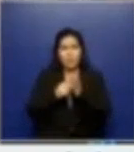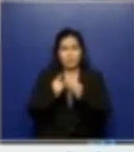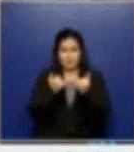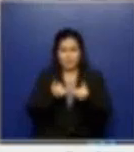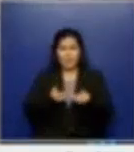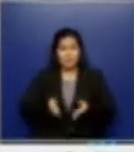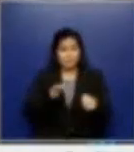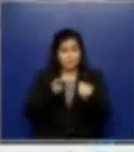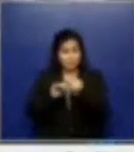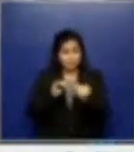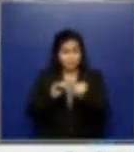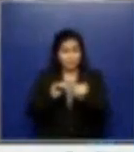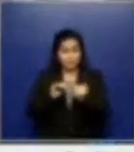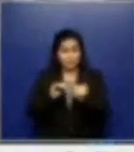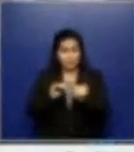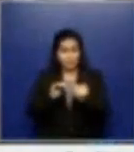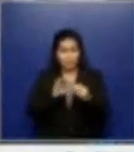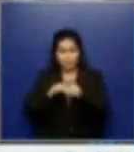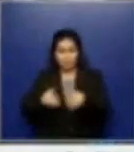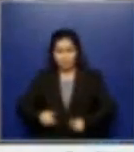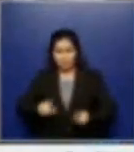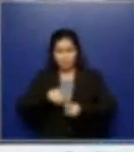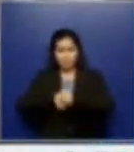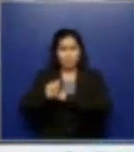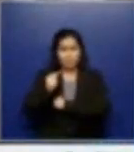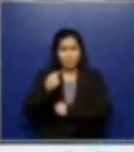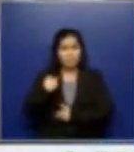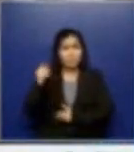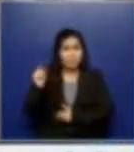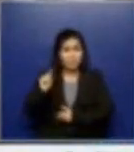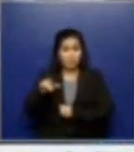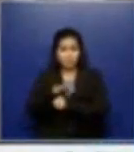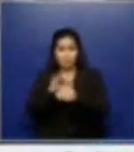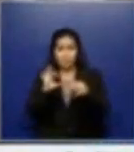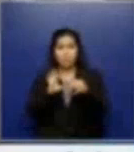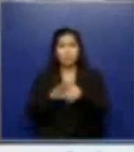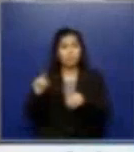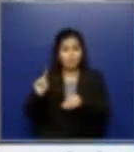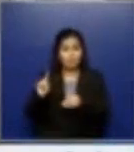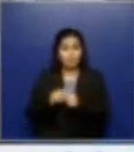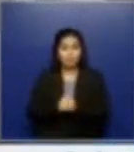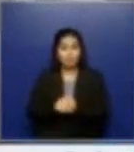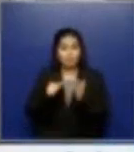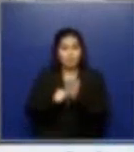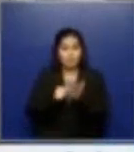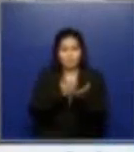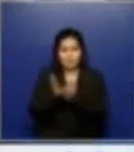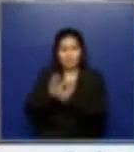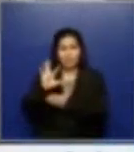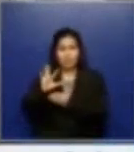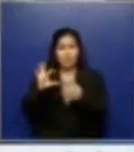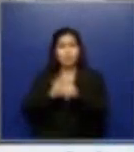วันนี้นี่มันตอบโจทย์อะไรกับนิวนอร์มอลมันตอบโจทย์อะไรกับโควิดมันตอบโจทย์อะไรกับหนี้5ประเภท